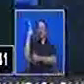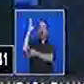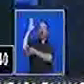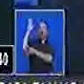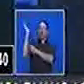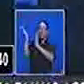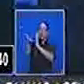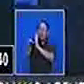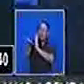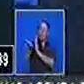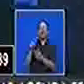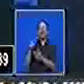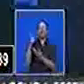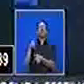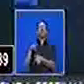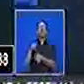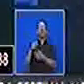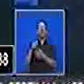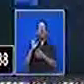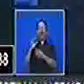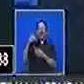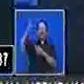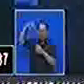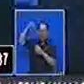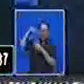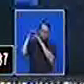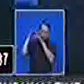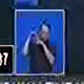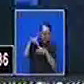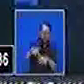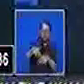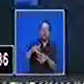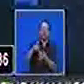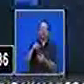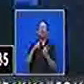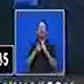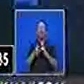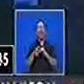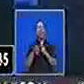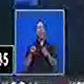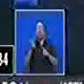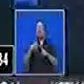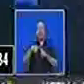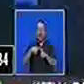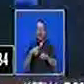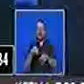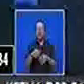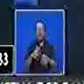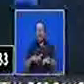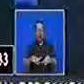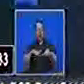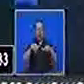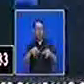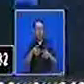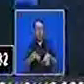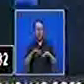kemudian ditimpa dengan rob dari laut, maka daerah-daerah pantai akan kasihan. Karena itu kita akan selesaikan dengan